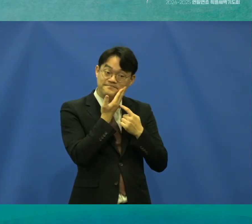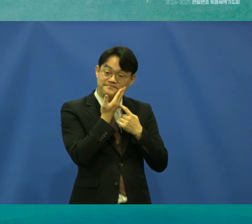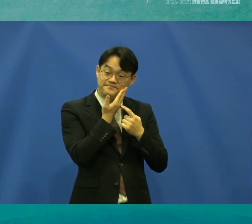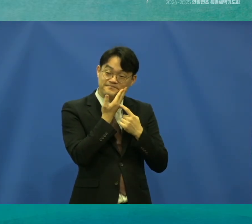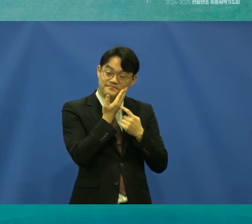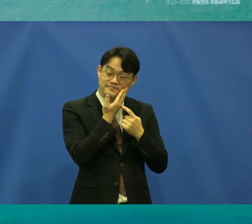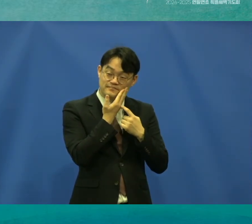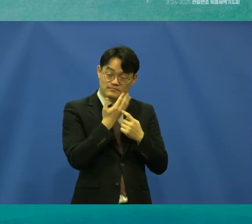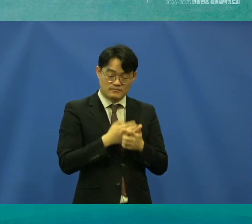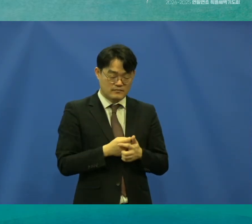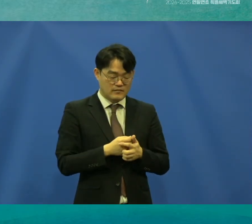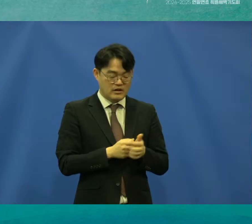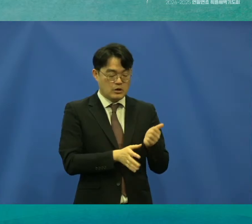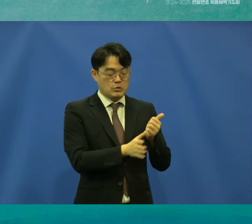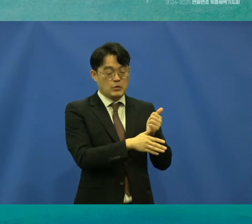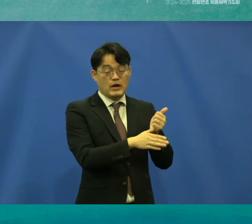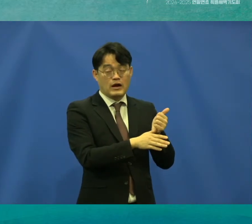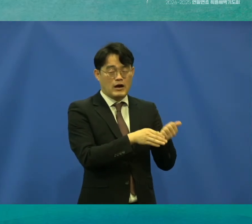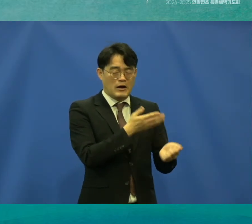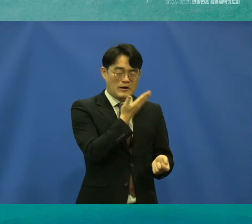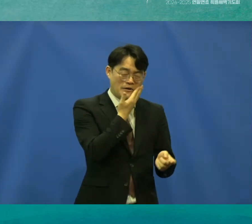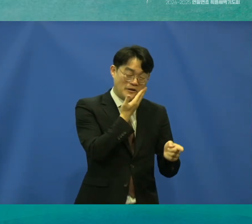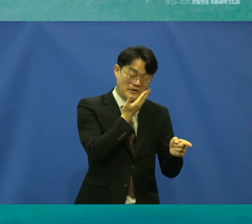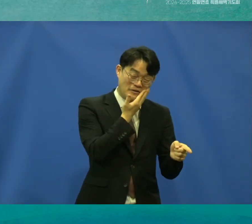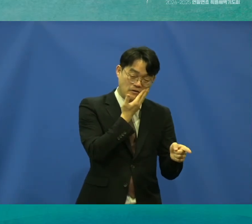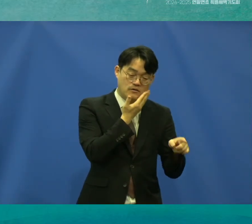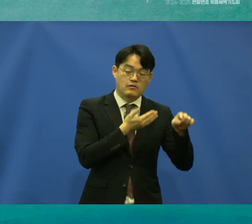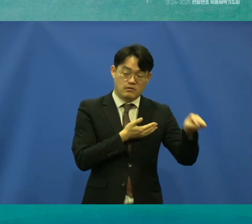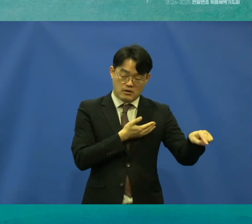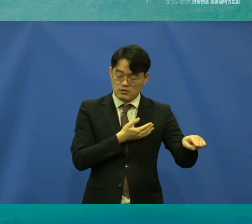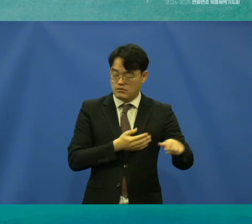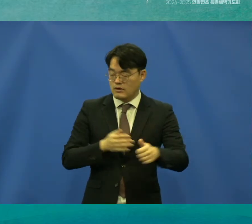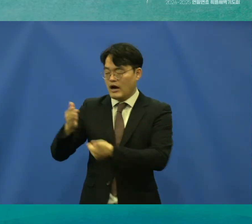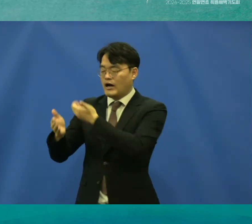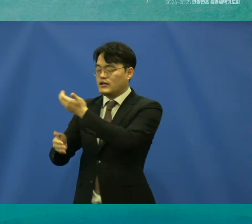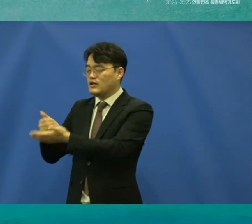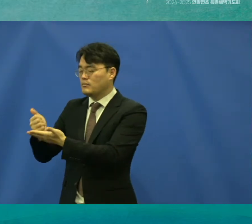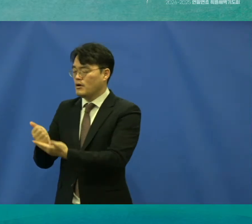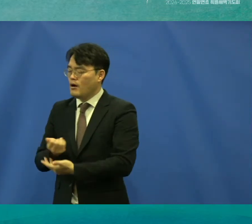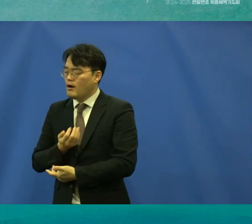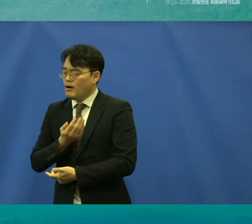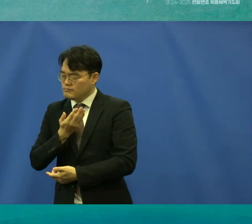요나가 아끼는 것과 하나님이 아끼는 것을 대조하고 있는 거죠.